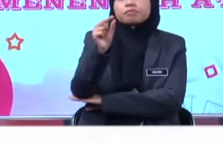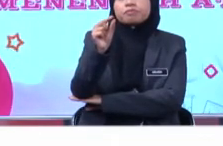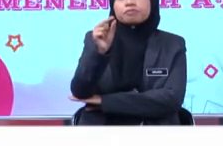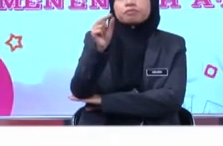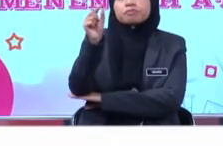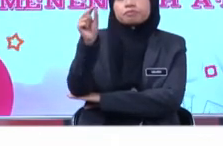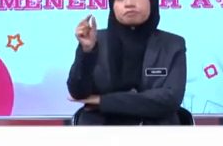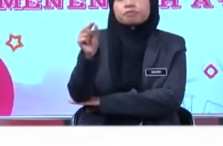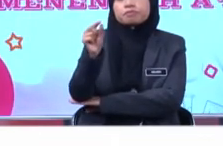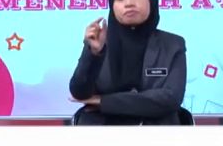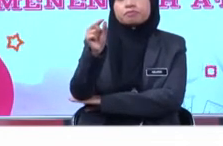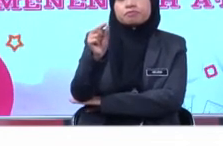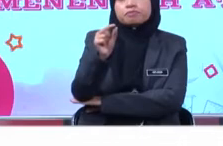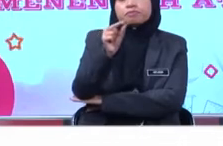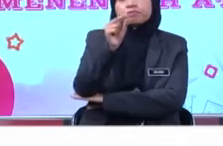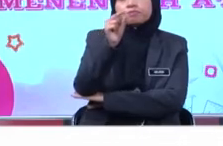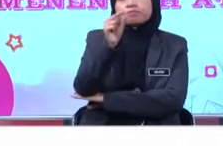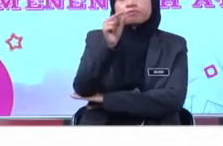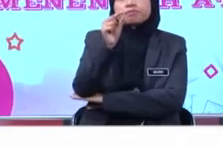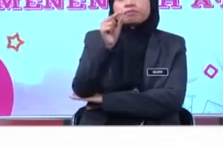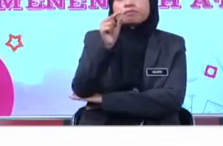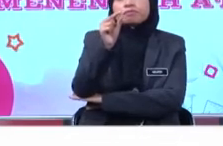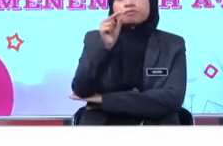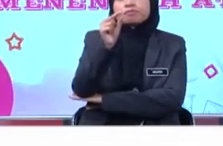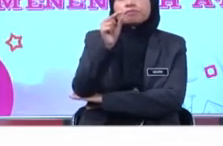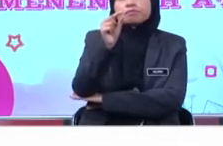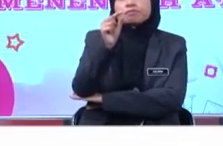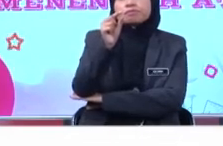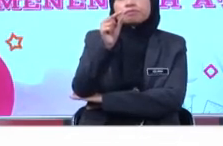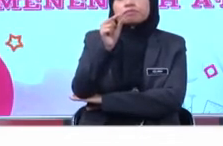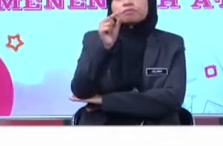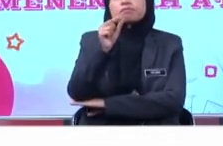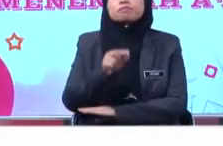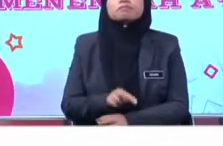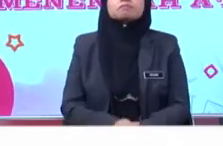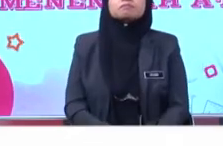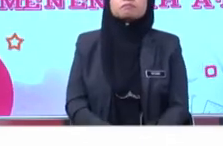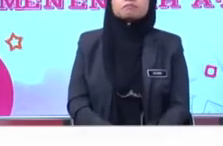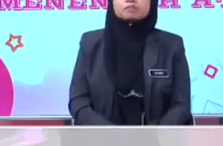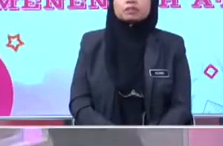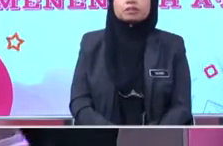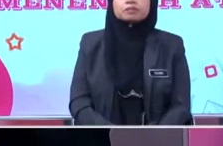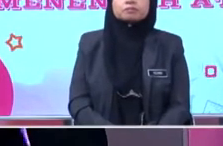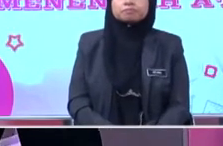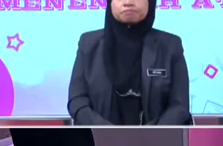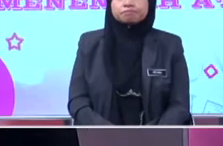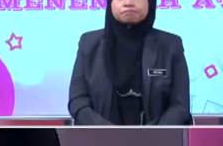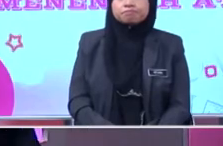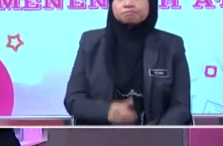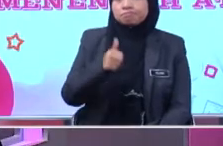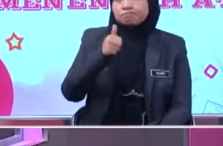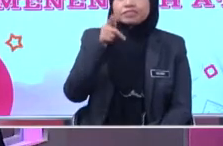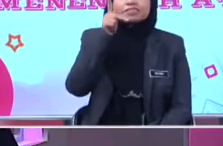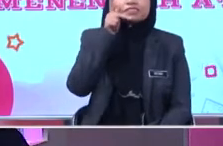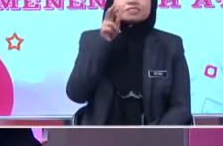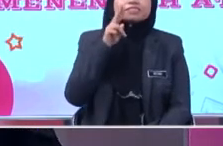Qodir kulli syai-in qodiir alhamdulillah bagus